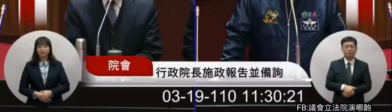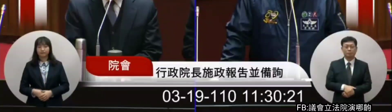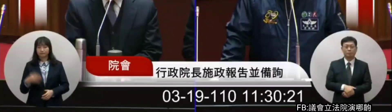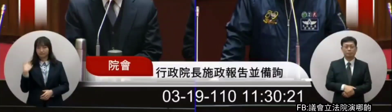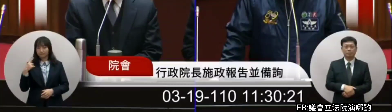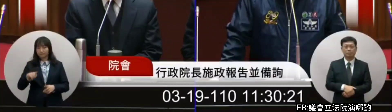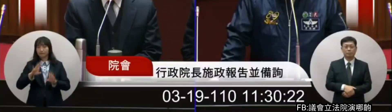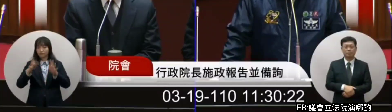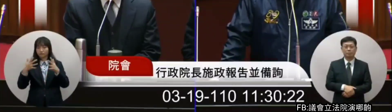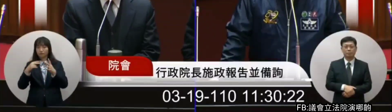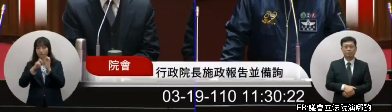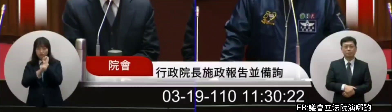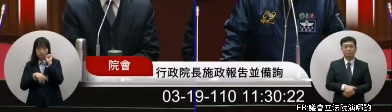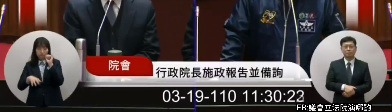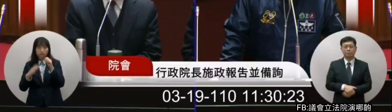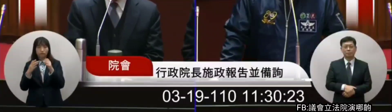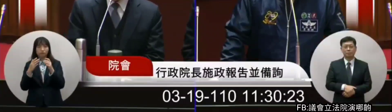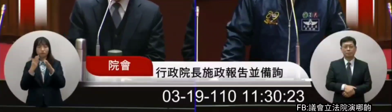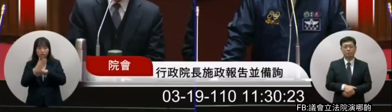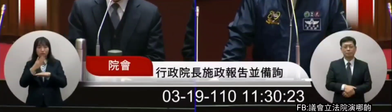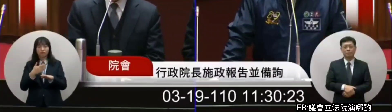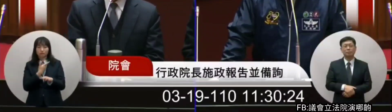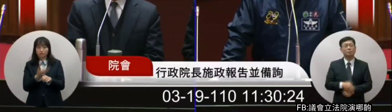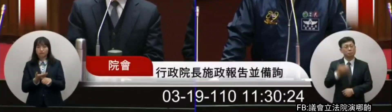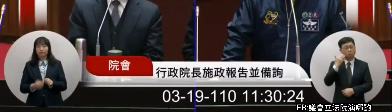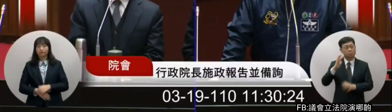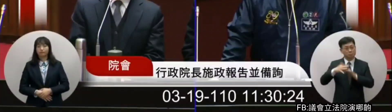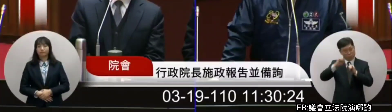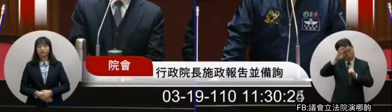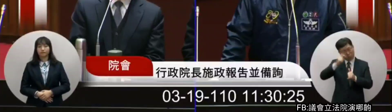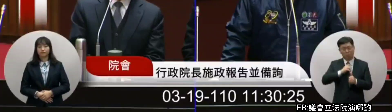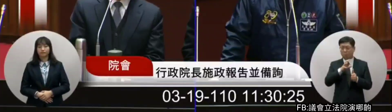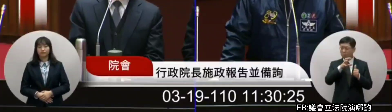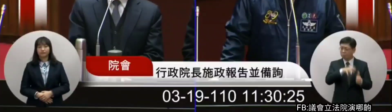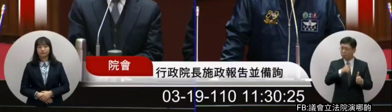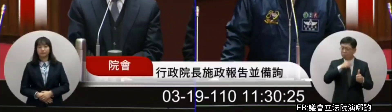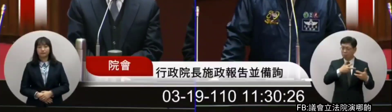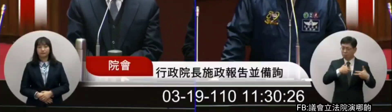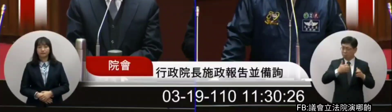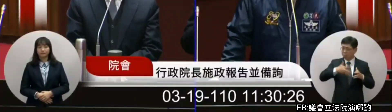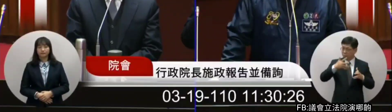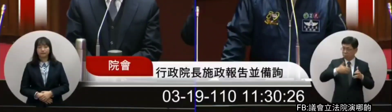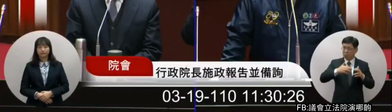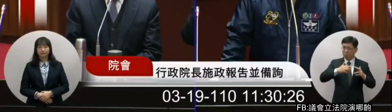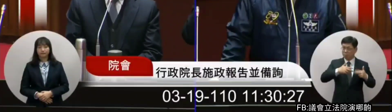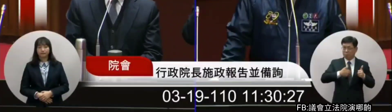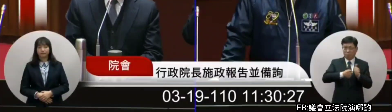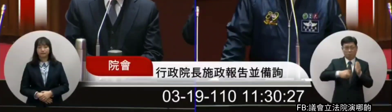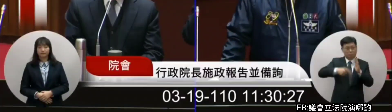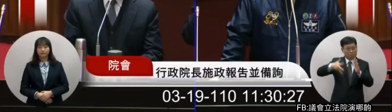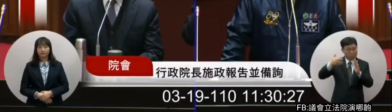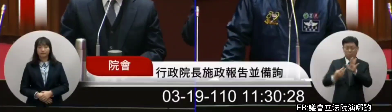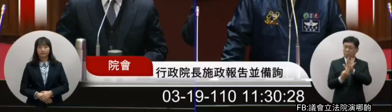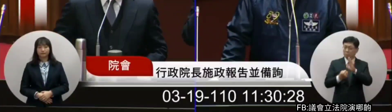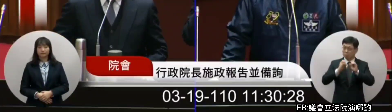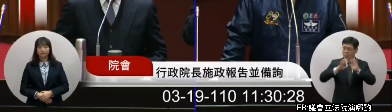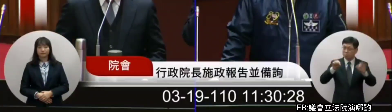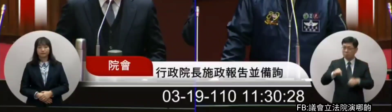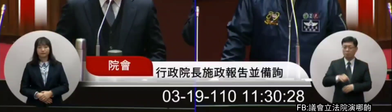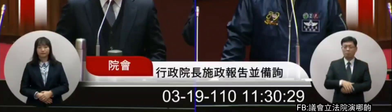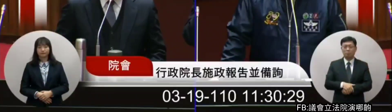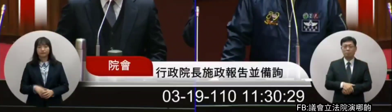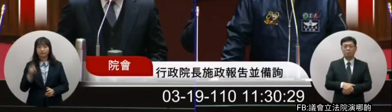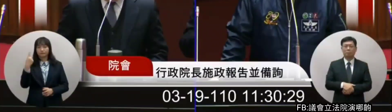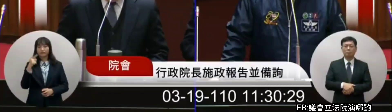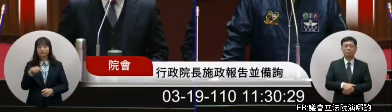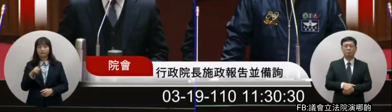时是国会通过决议，立法院 叫国民党是怎么样强迫蔡英文副院长来说出这一句话？ 因